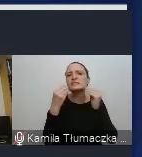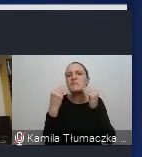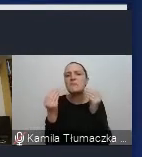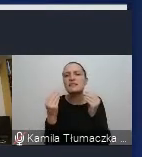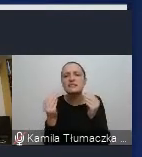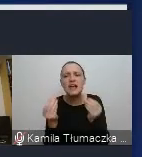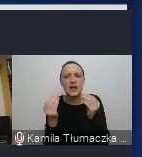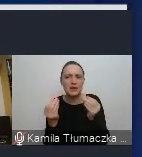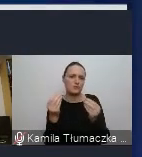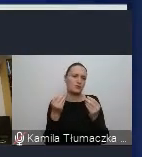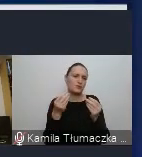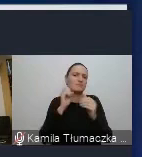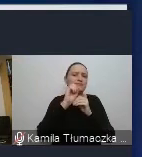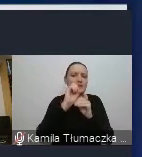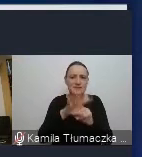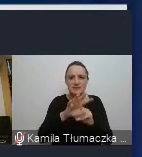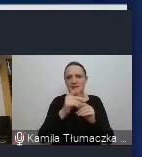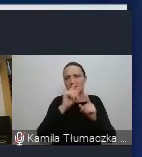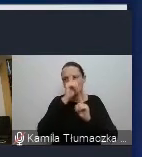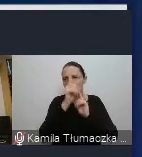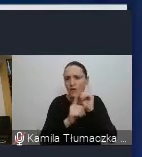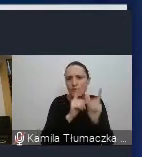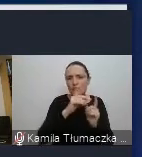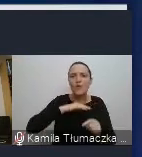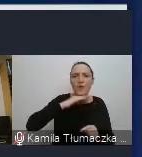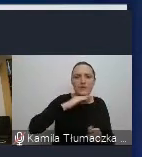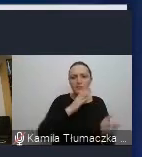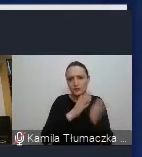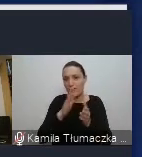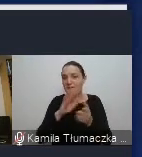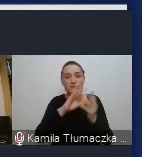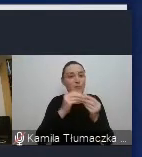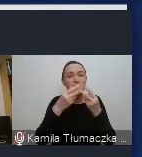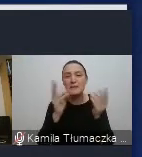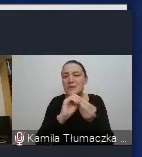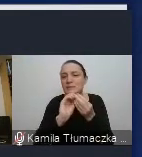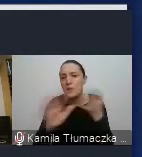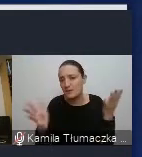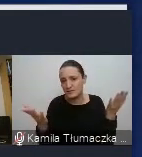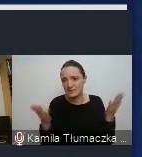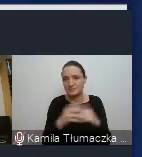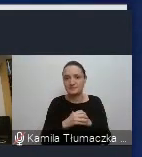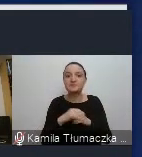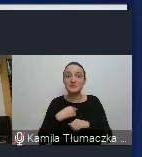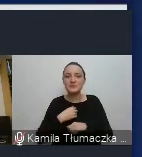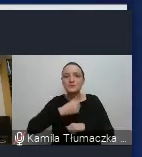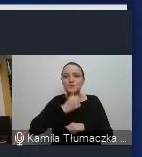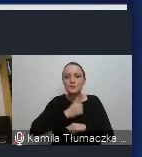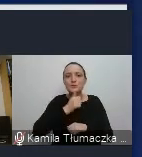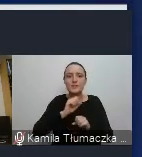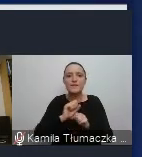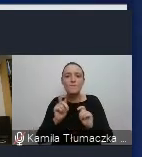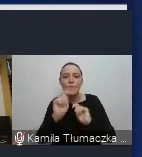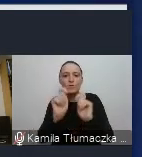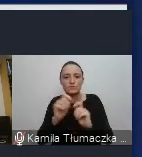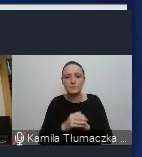nauczycielki, logopedki przygotowują, które są dostępne zupełnie za darmo. Ja tutaj spróbuję uruchomić, zobaczymy,